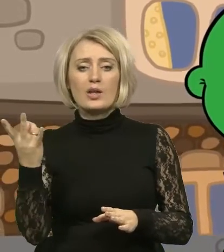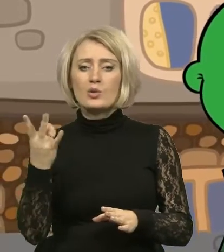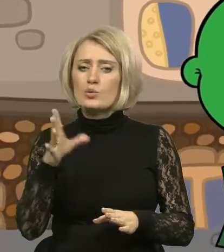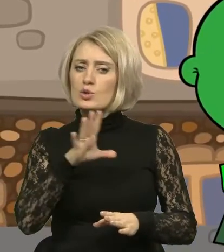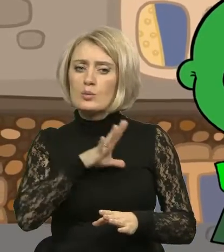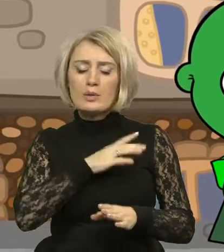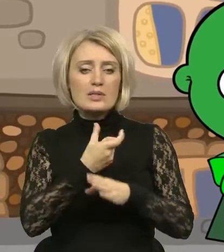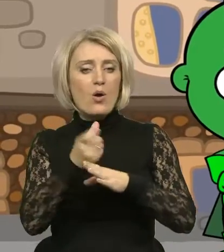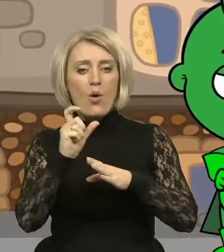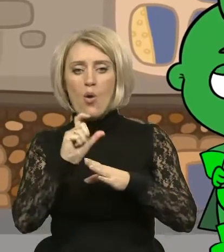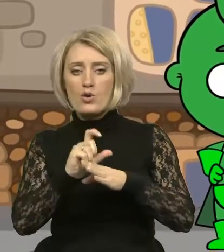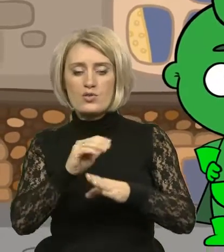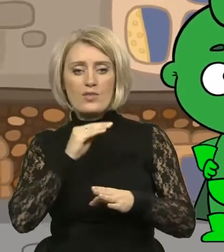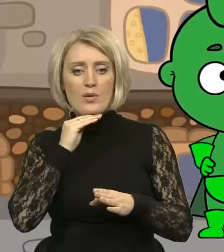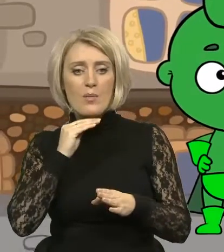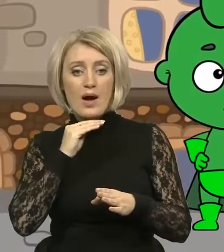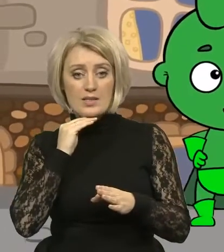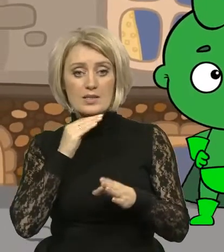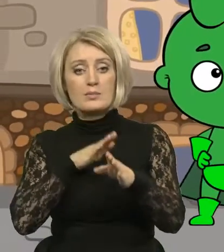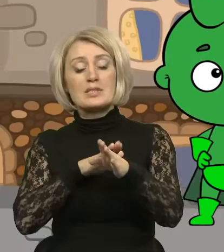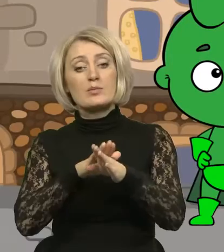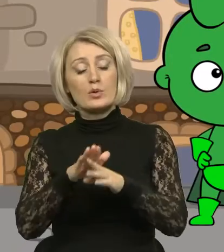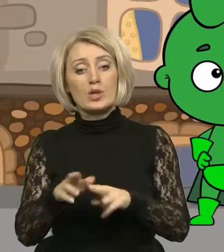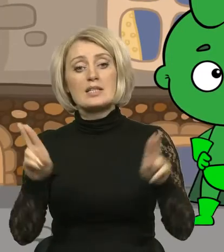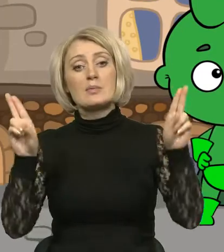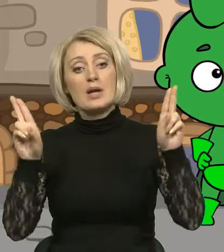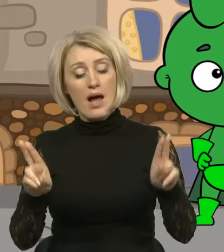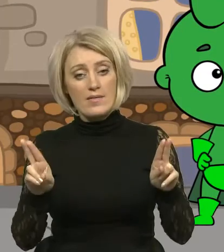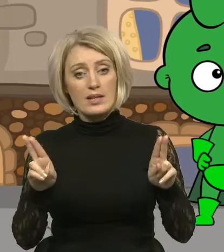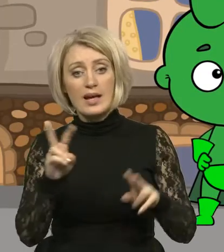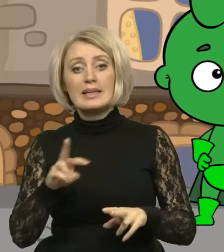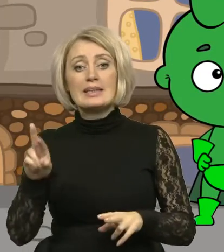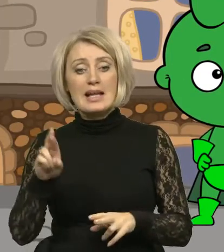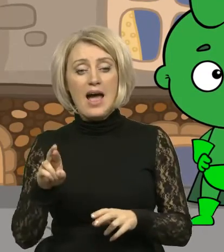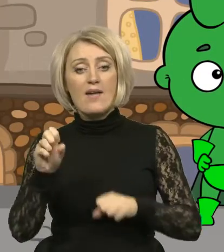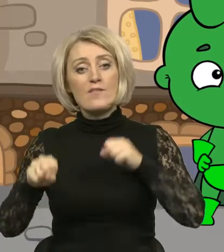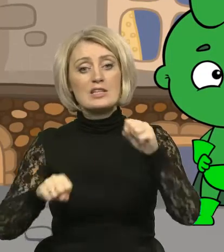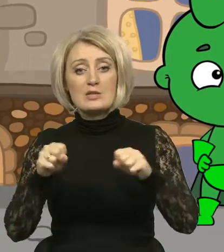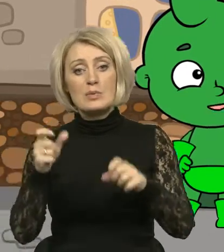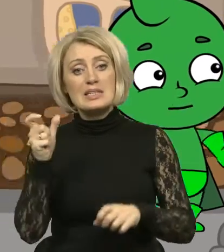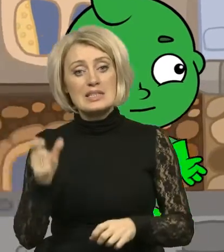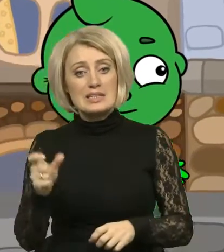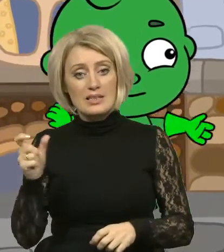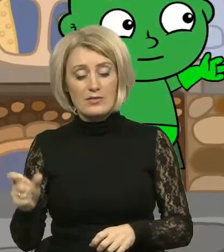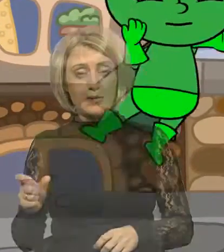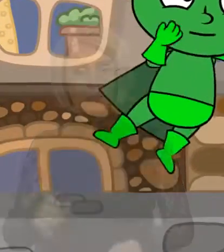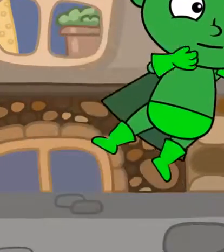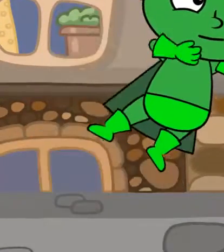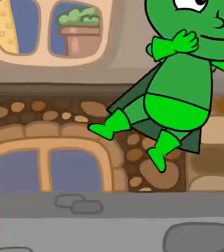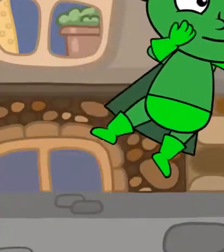нужно быть очень внимательным и соблюдать правила для велосипедистов.